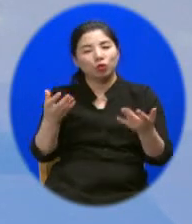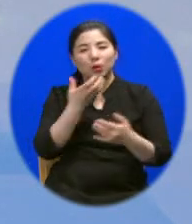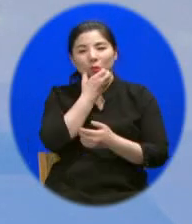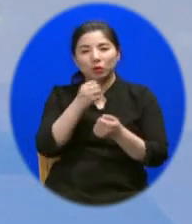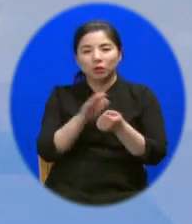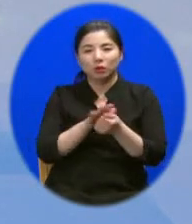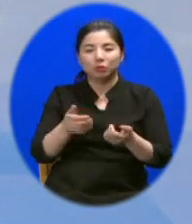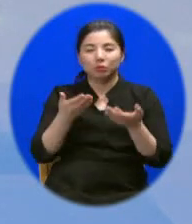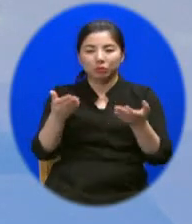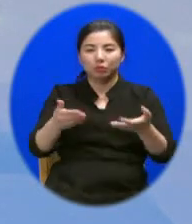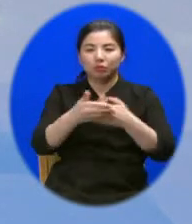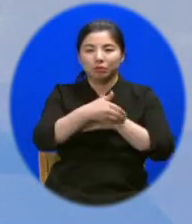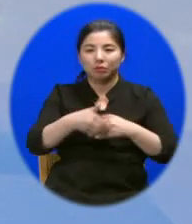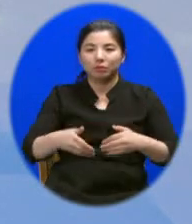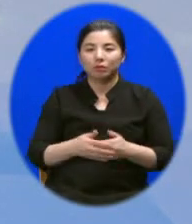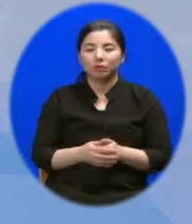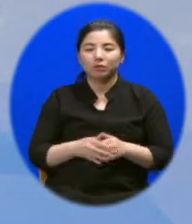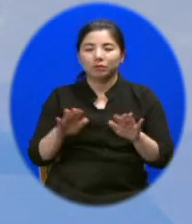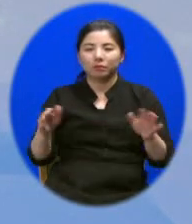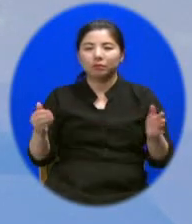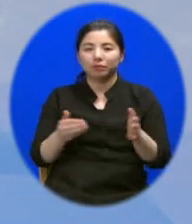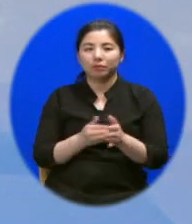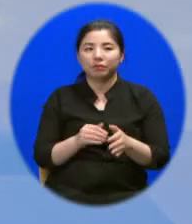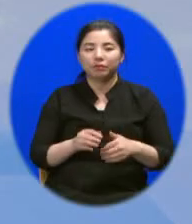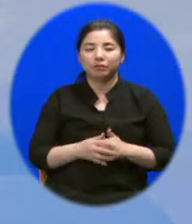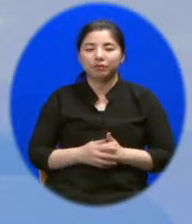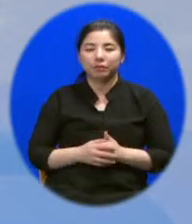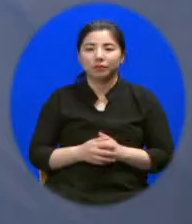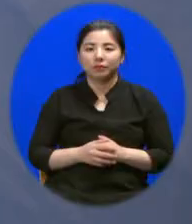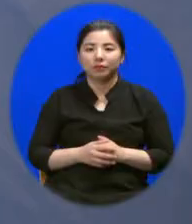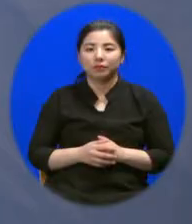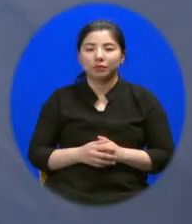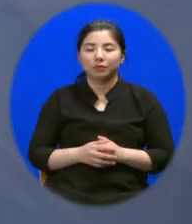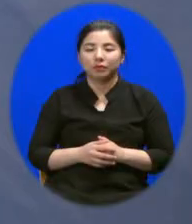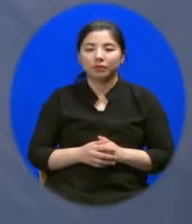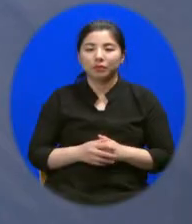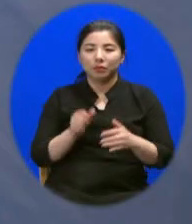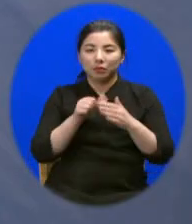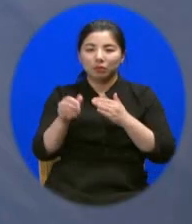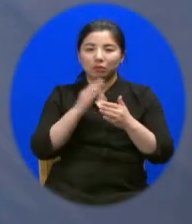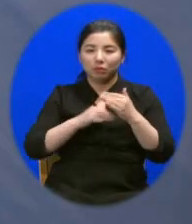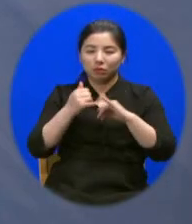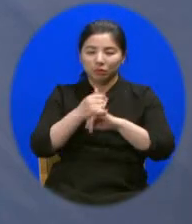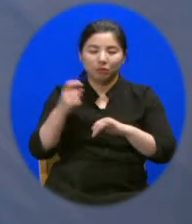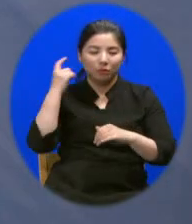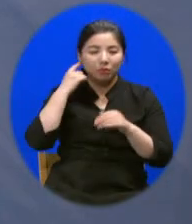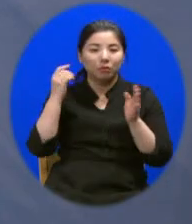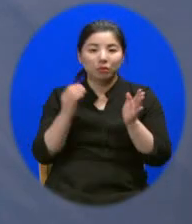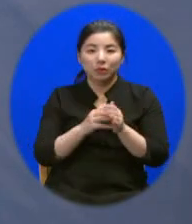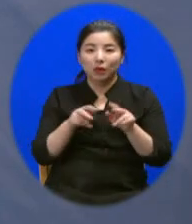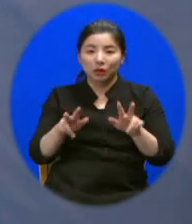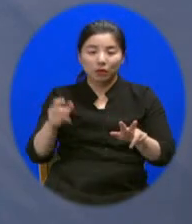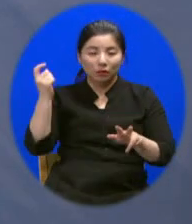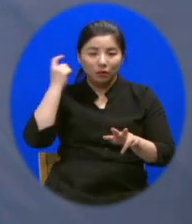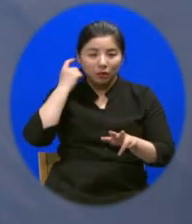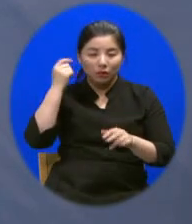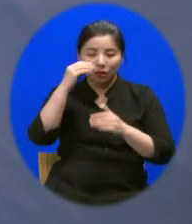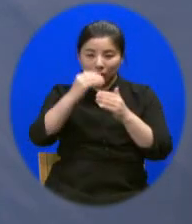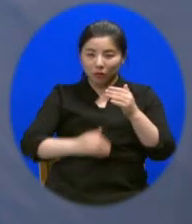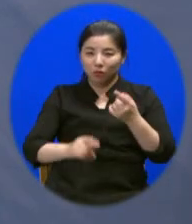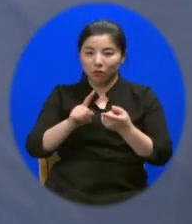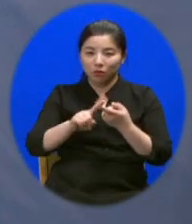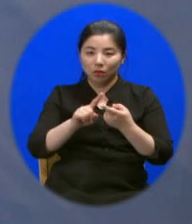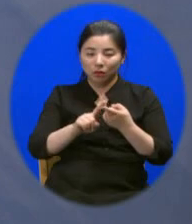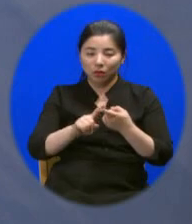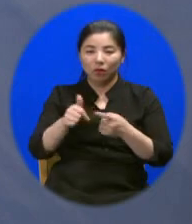확충 할 생각입니다 이상입니다 4 대표 공약을 들어갔구요 이제 방금 들으신 공략 내용에 대해서